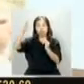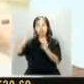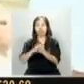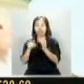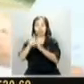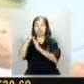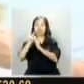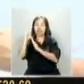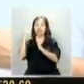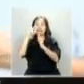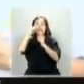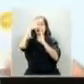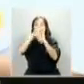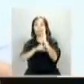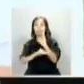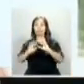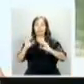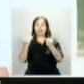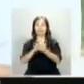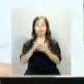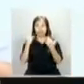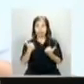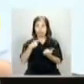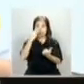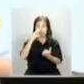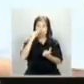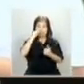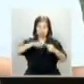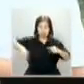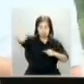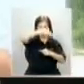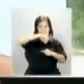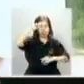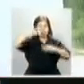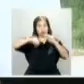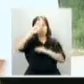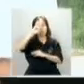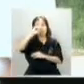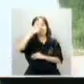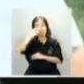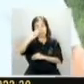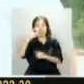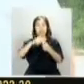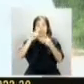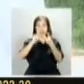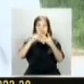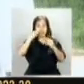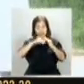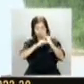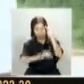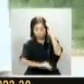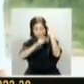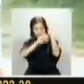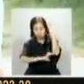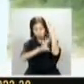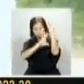นี่ยแม่น้ำวังเนี่ยกว้างประมาณ60เมตรเมื่อมีน้ำเนี่ยจะลึกประมาณ3เมตรนะครับผม